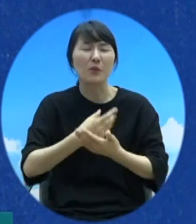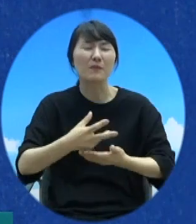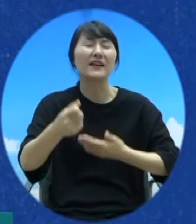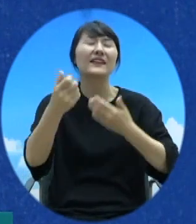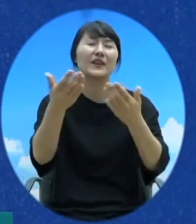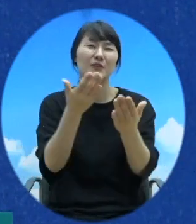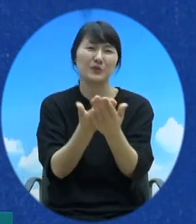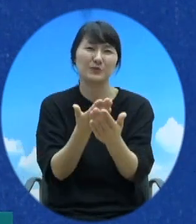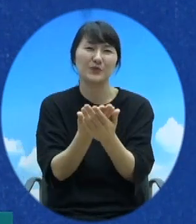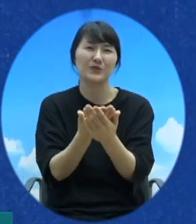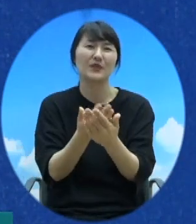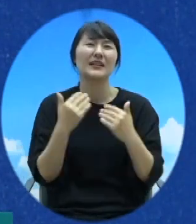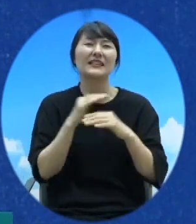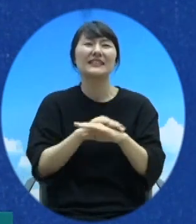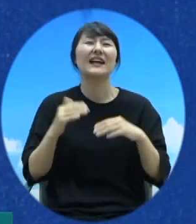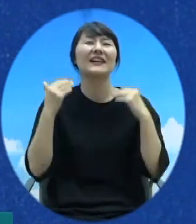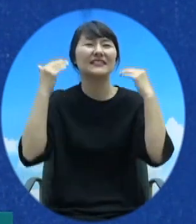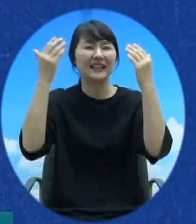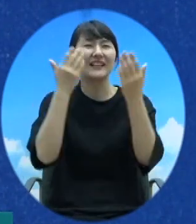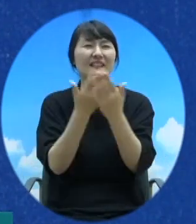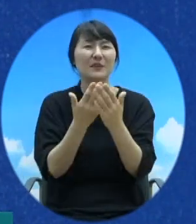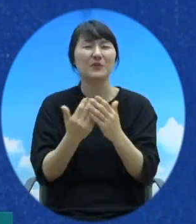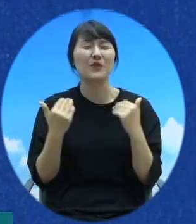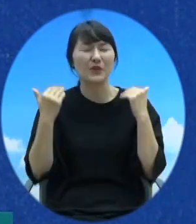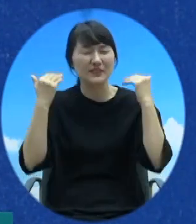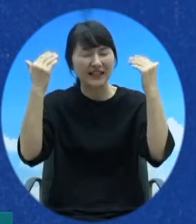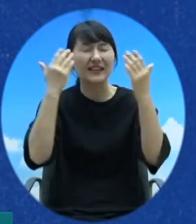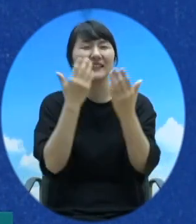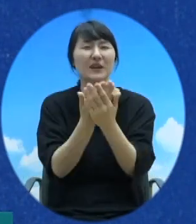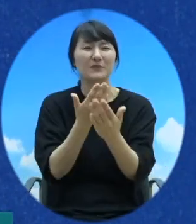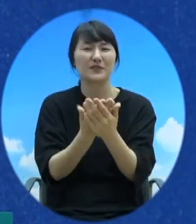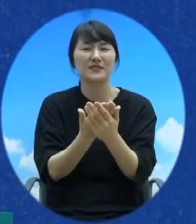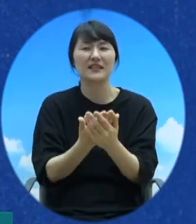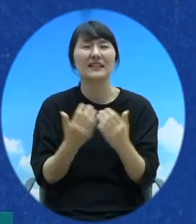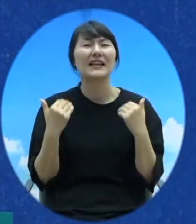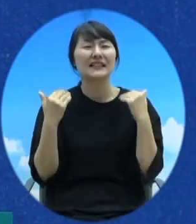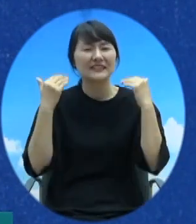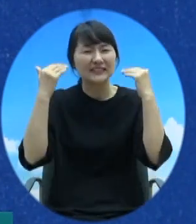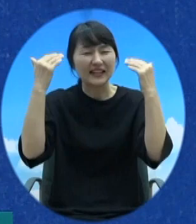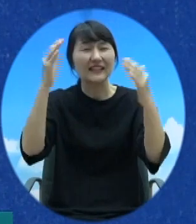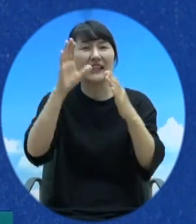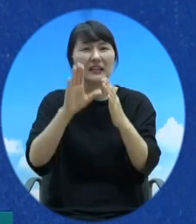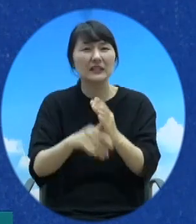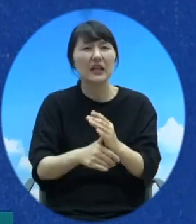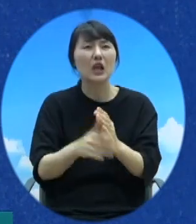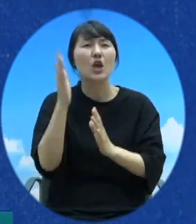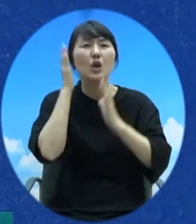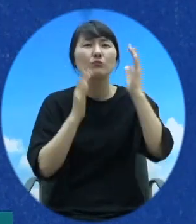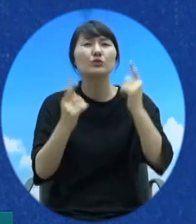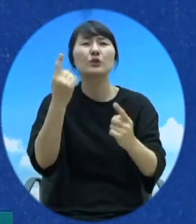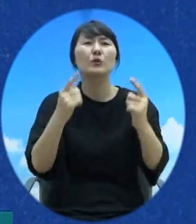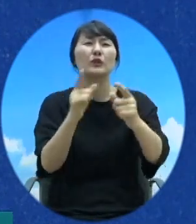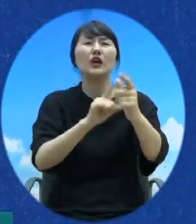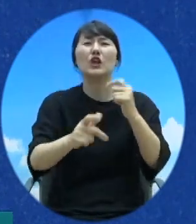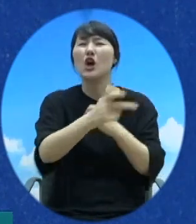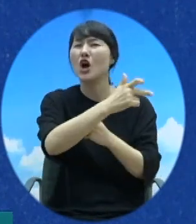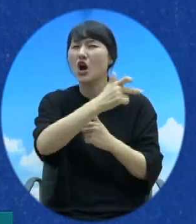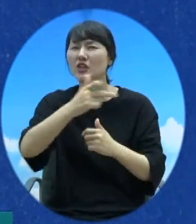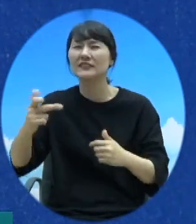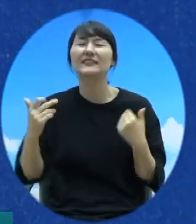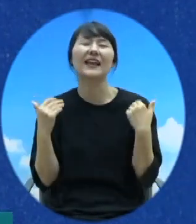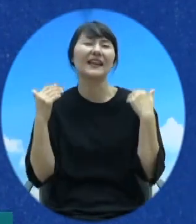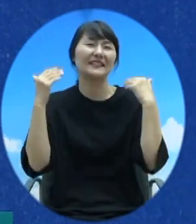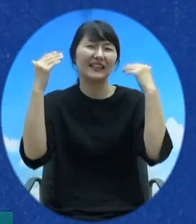해주시어서 자라게 하옵소서. 자라게 하옵소서. 자라게 하시되 풀보다 더 크게